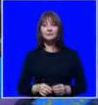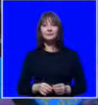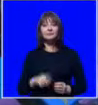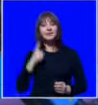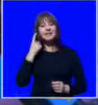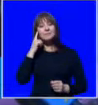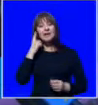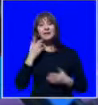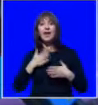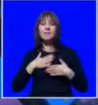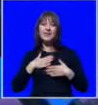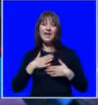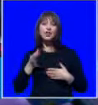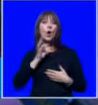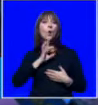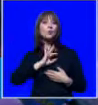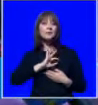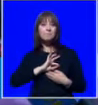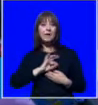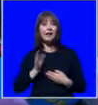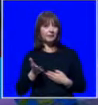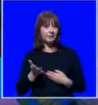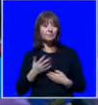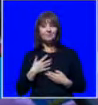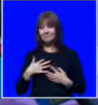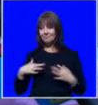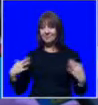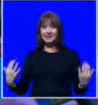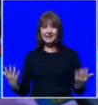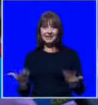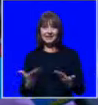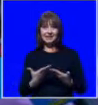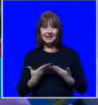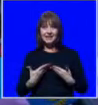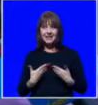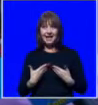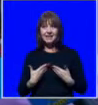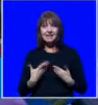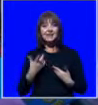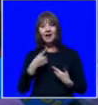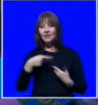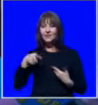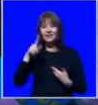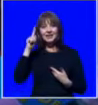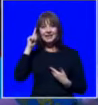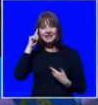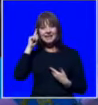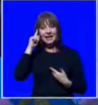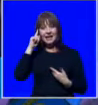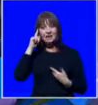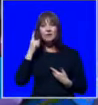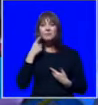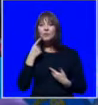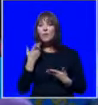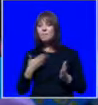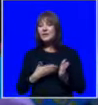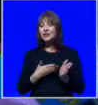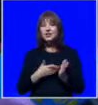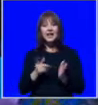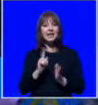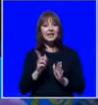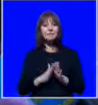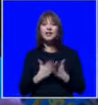Смятам, че този наш успех, който постигнахме с Wildcard, тъй като вие знаете, че по разни причини не сме